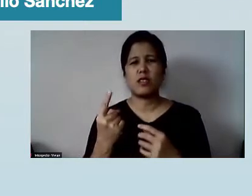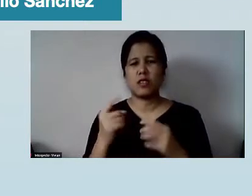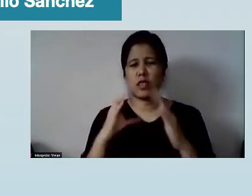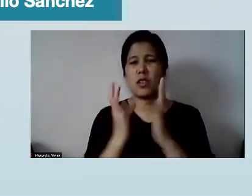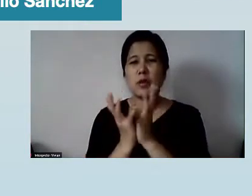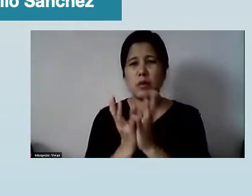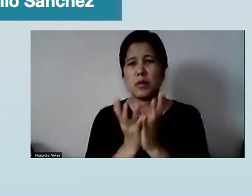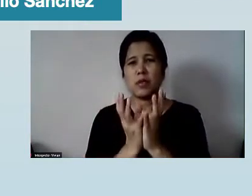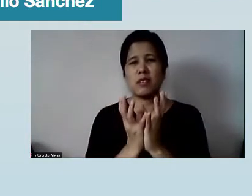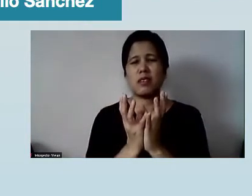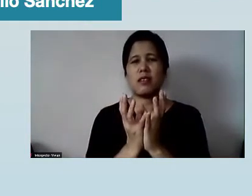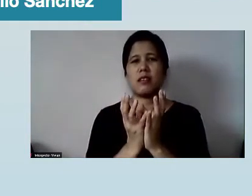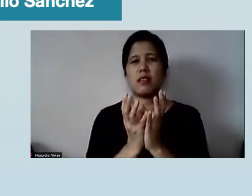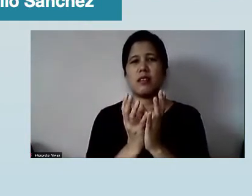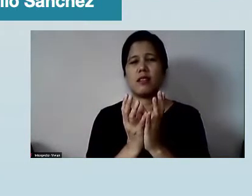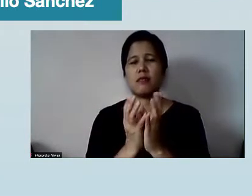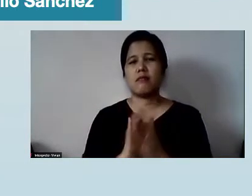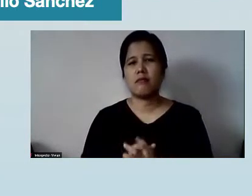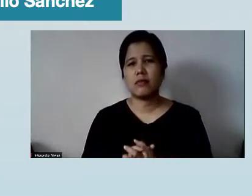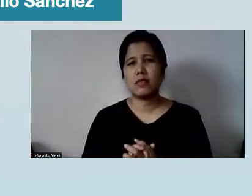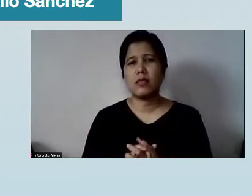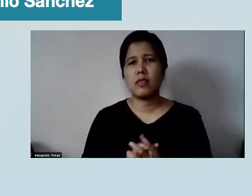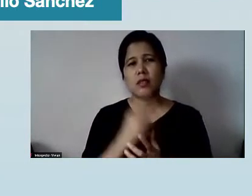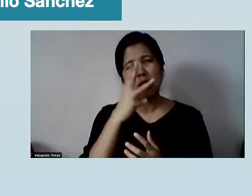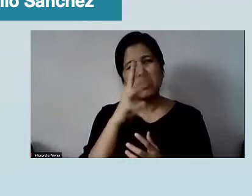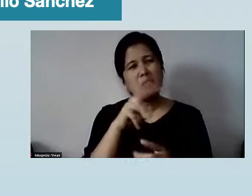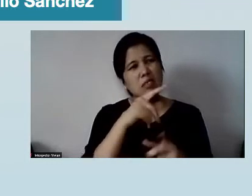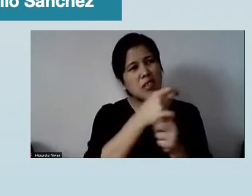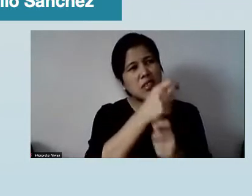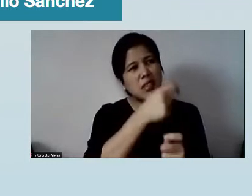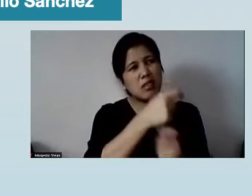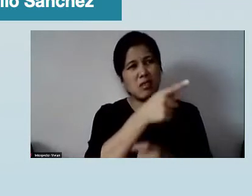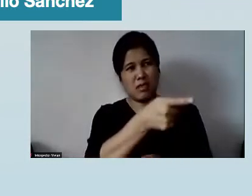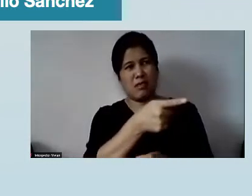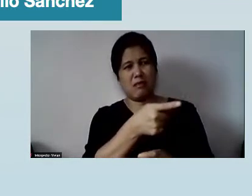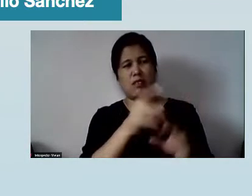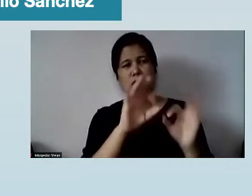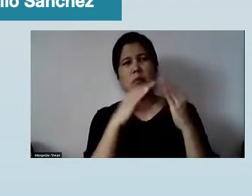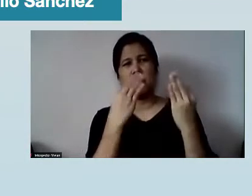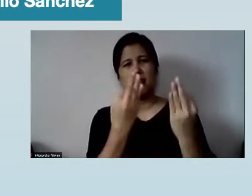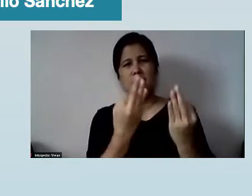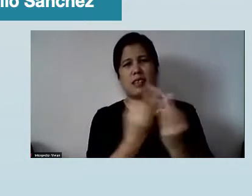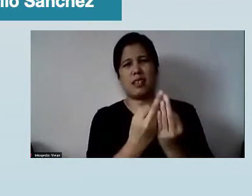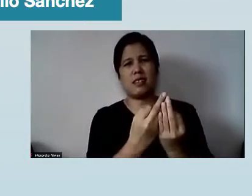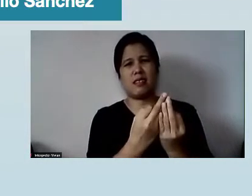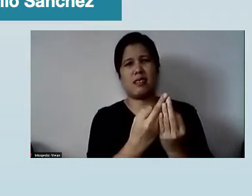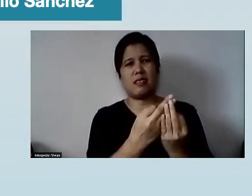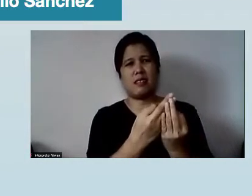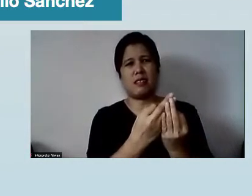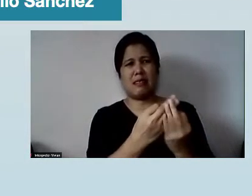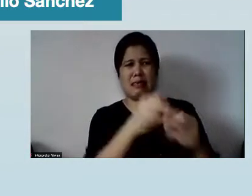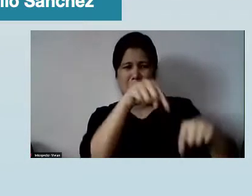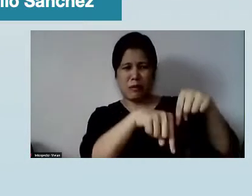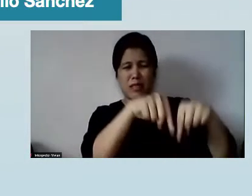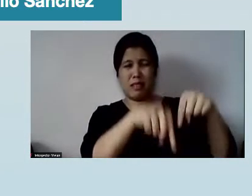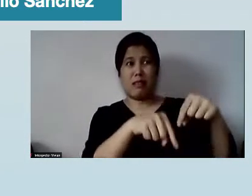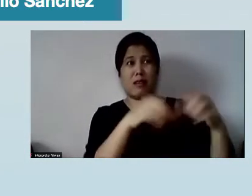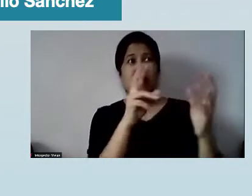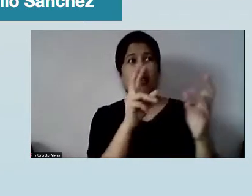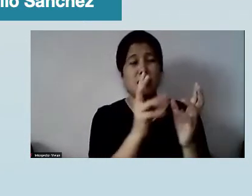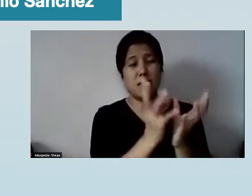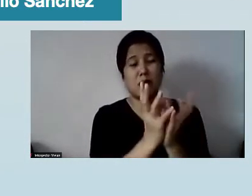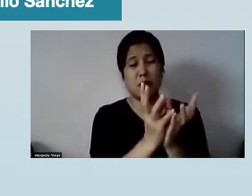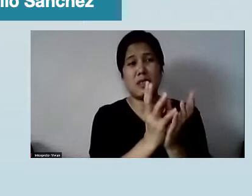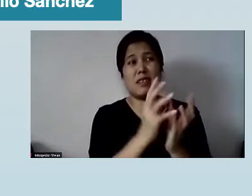example, mayroon dyan mga nanunukso. Sabi, ay, pamilya ni Bulag, pamilya ni Pilay, pamilya ni